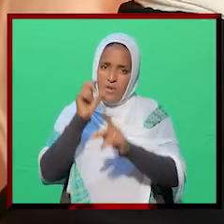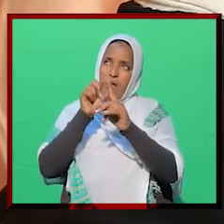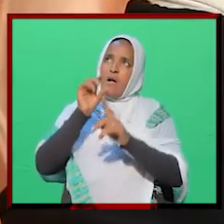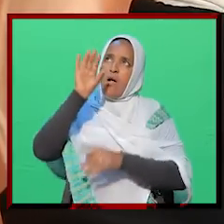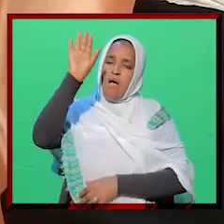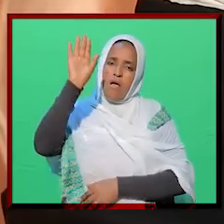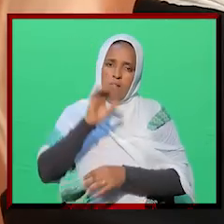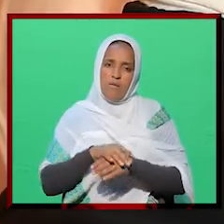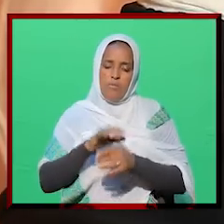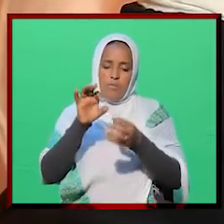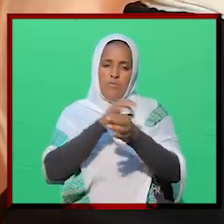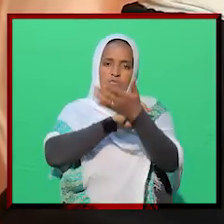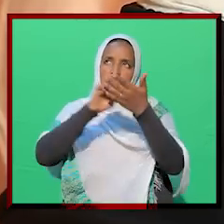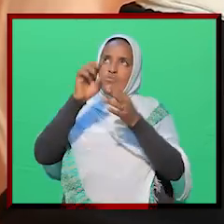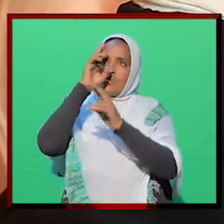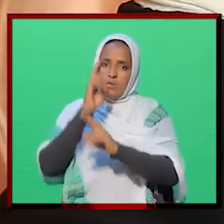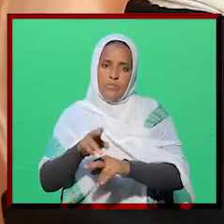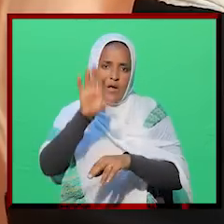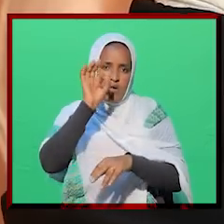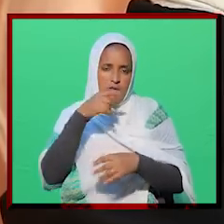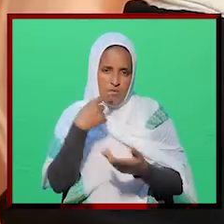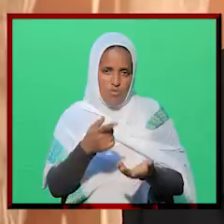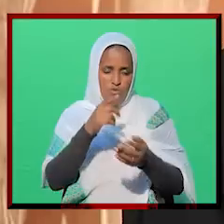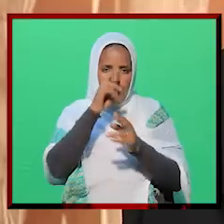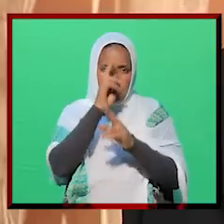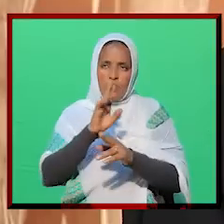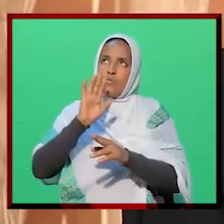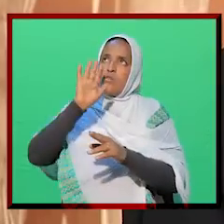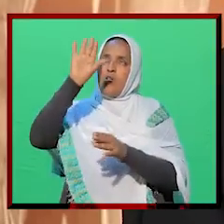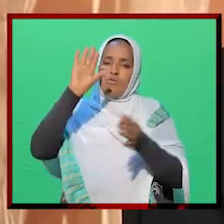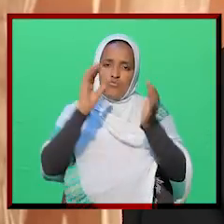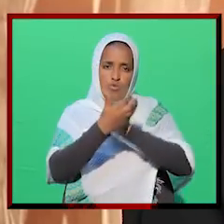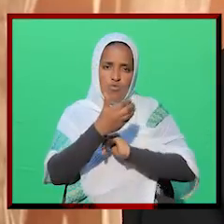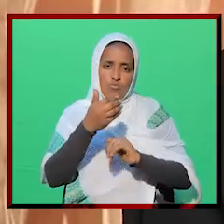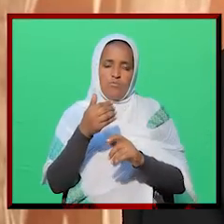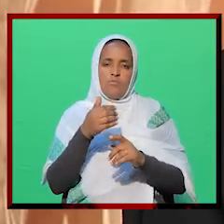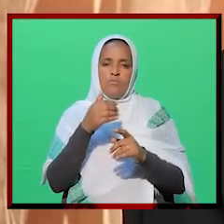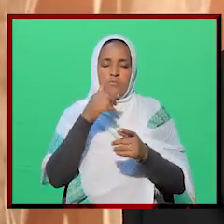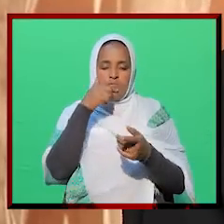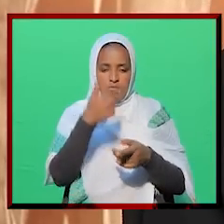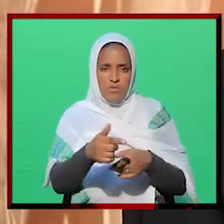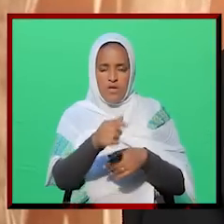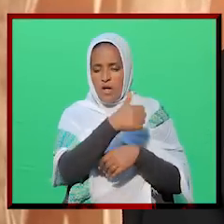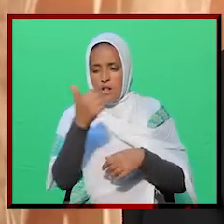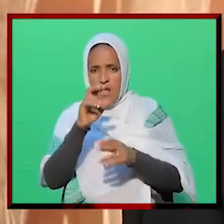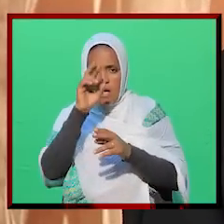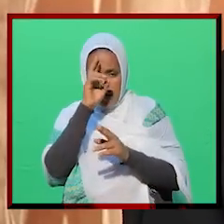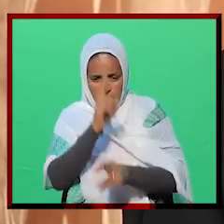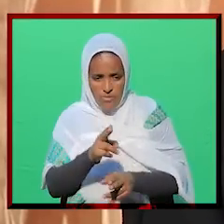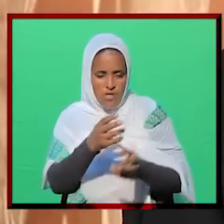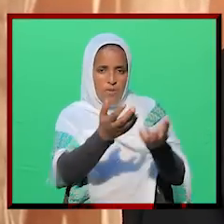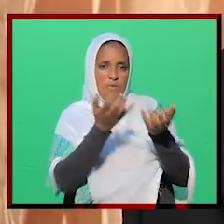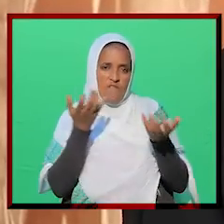ስለዚህ ስጋም ከበረ እንላለን። ከበረ ስንል እኛ ስጋ የባህሪ አምላክ ሆነ ነው። ቅባቶች ወይም ጸጋዎች